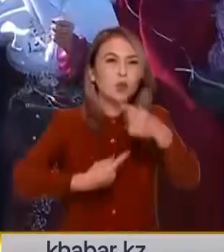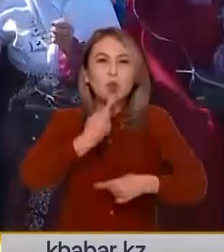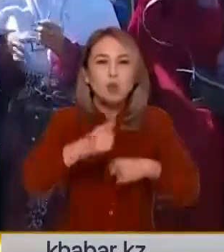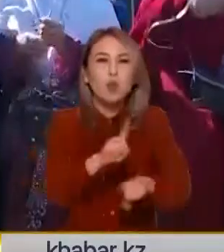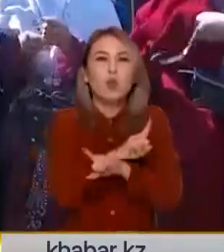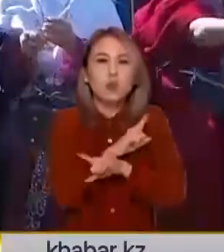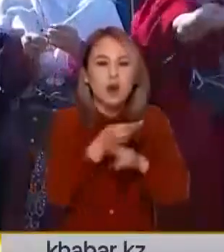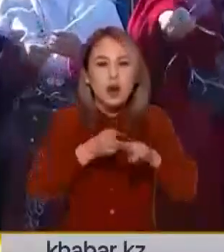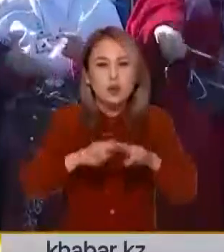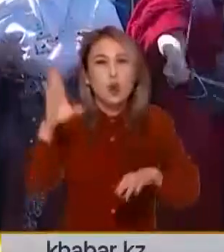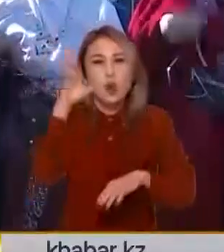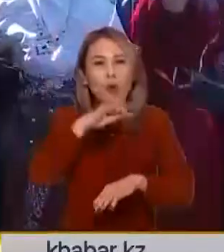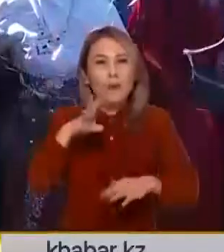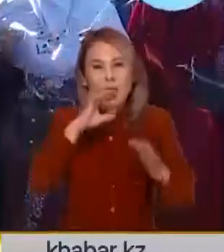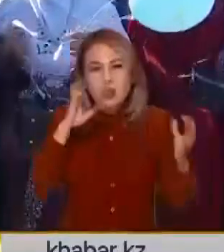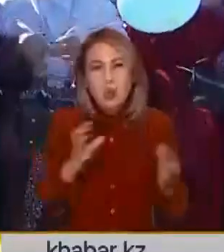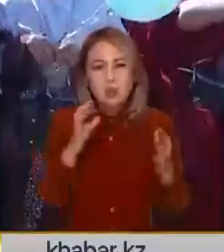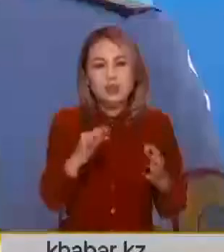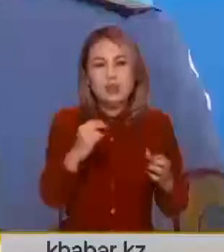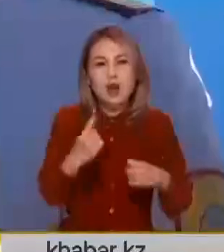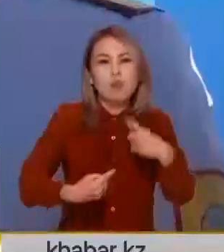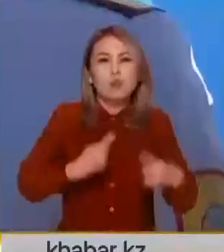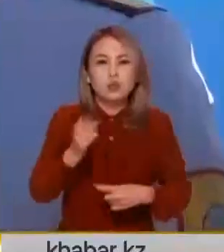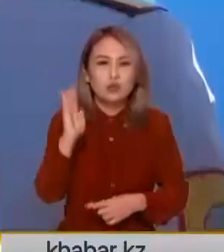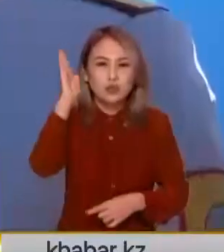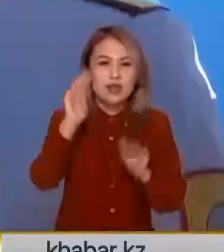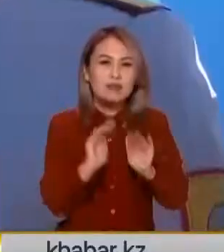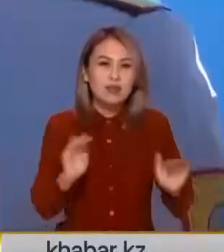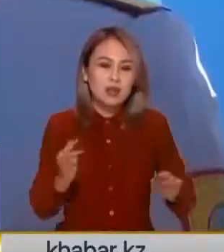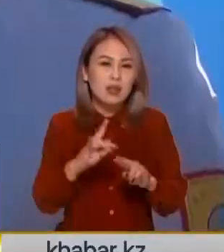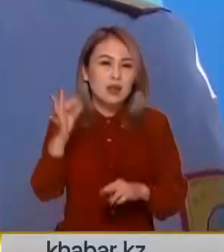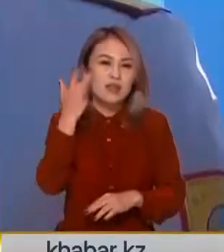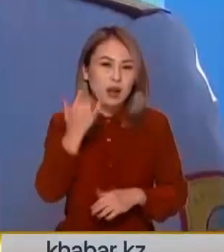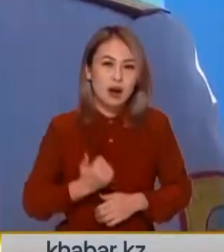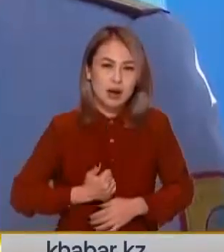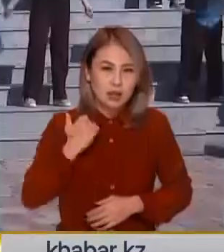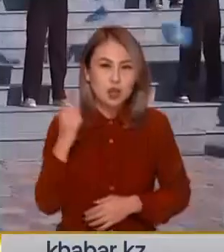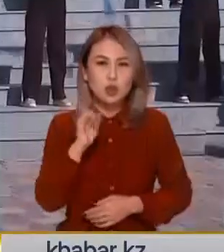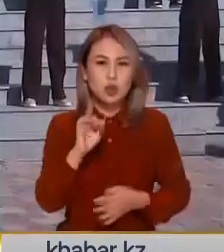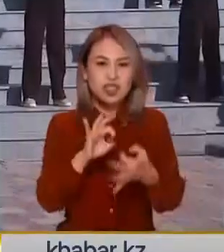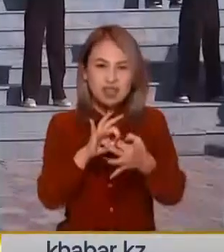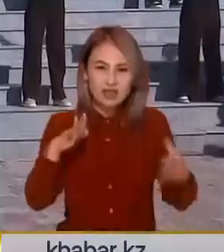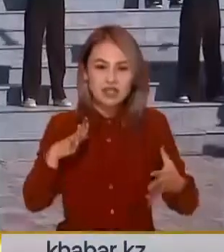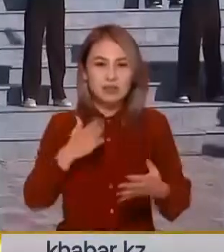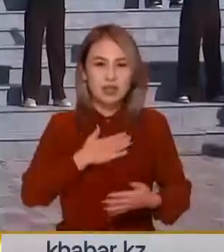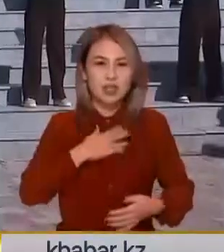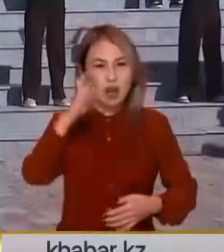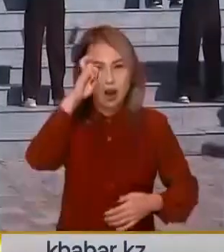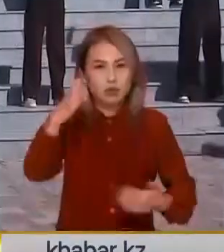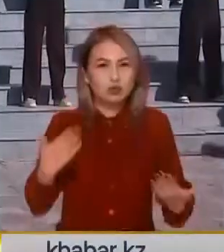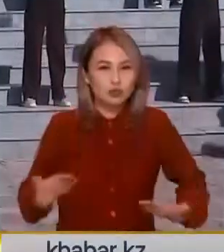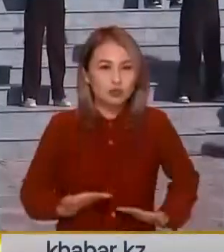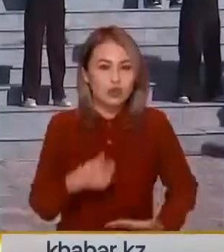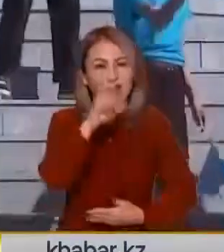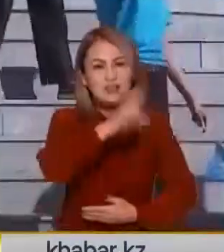сумевших сохранить нашу государственность для будущих поколений. Сегодня мы можем гордиться тем, что живем в независимой стране, в которой во главу угла